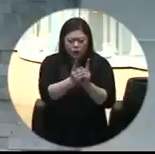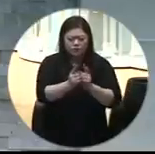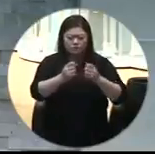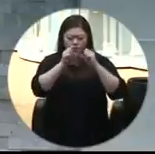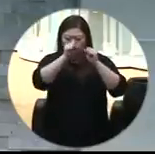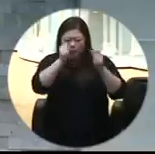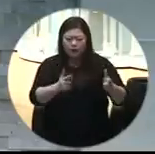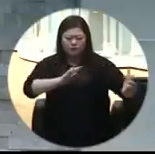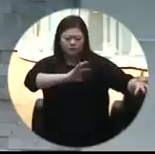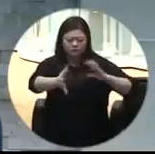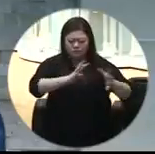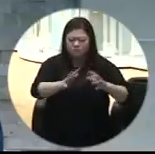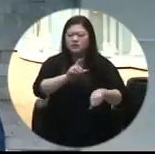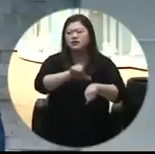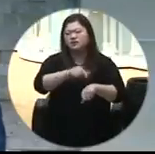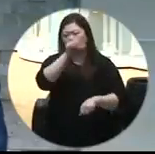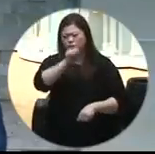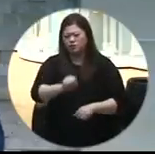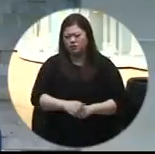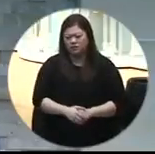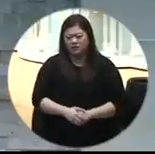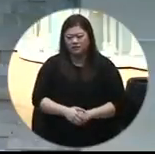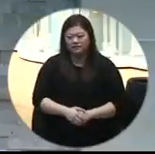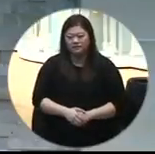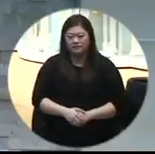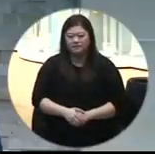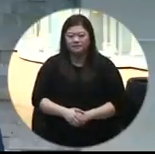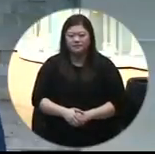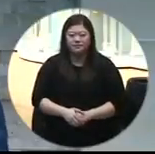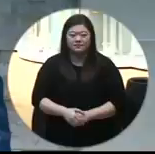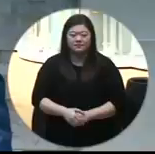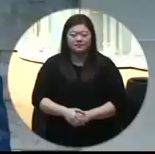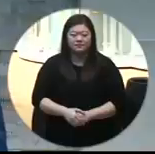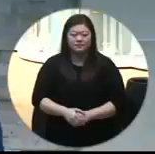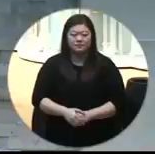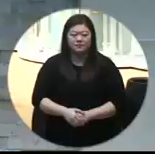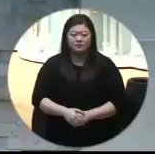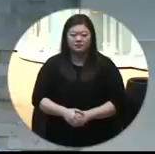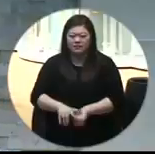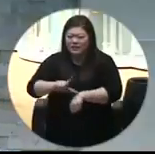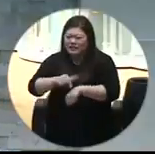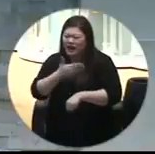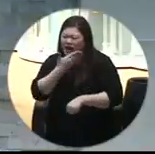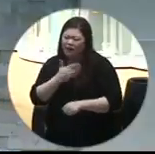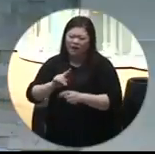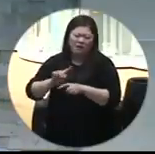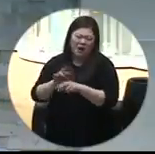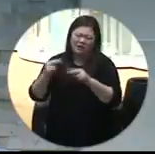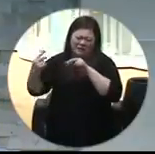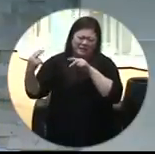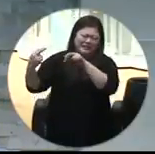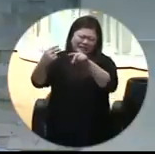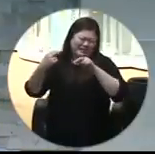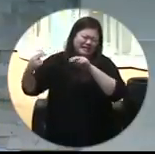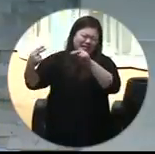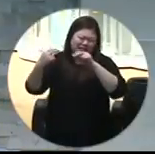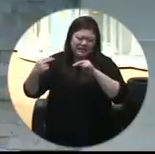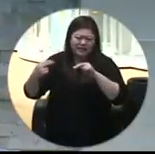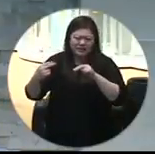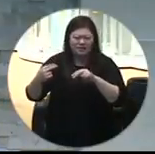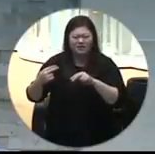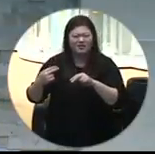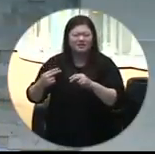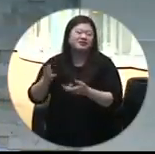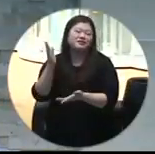특별히 구원받은 하나님의 자녀로서 우리는 이 소모적인 이런 서론적인 싸움